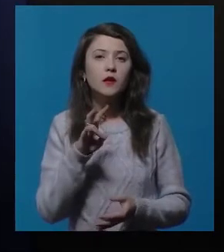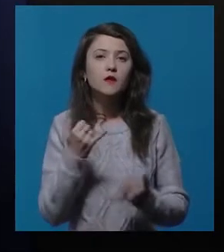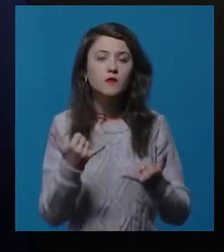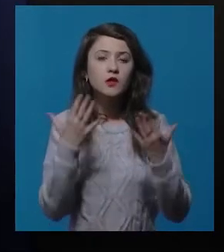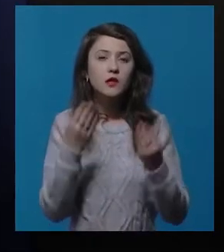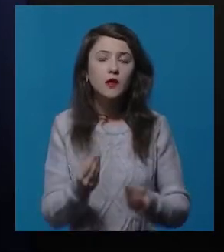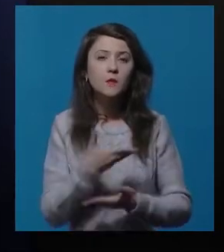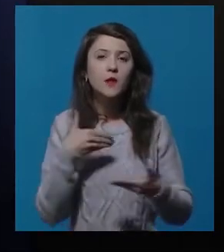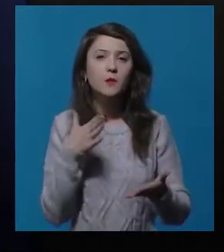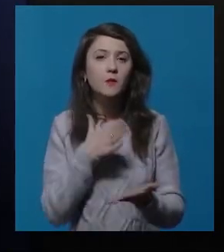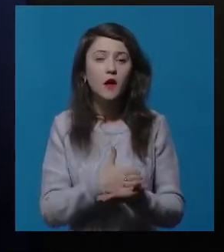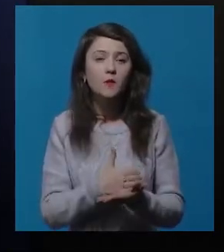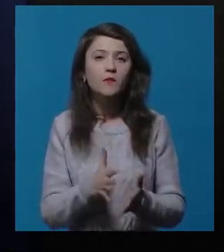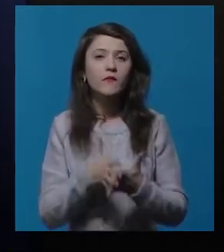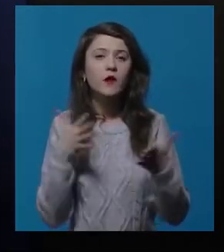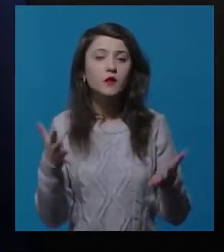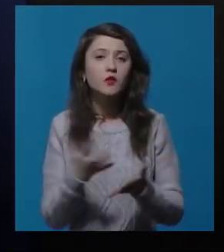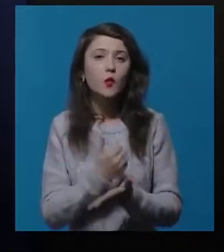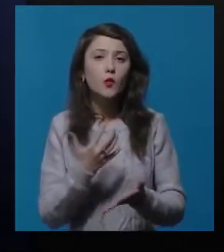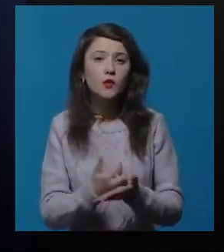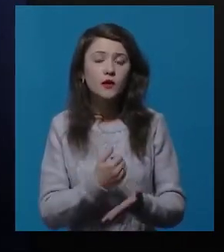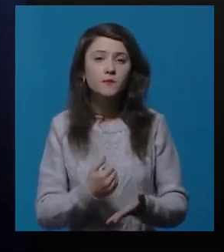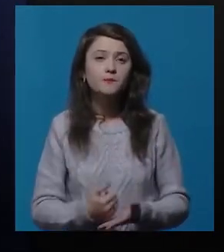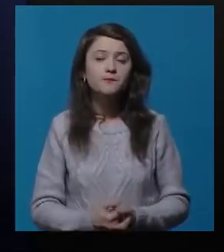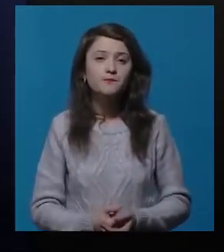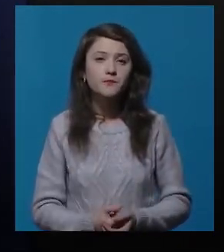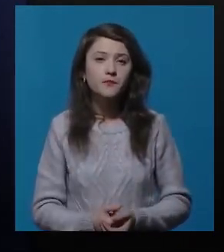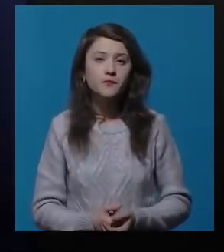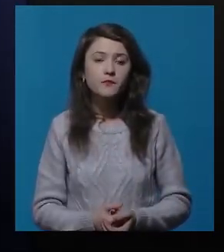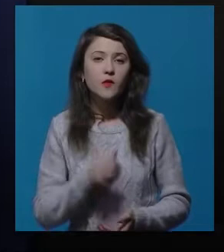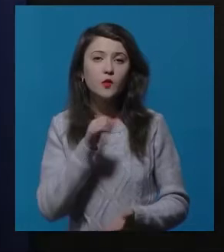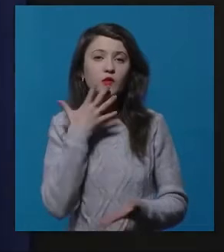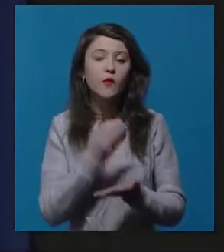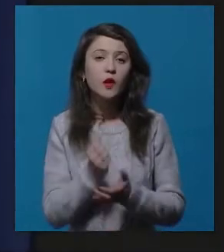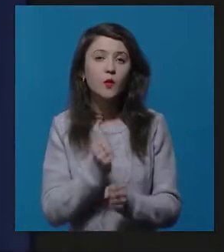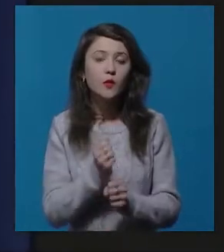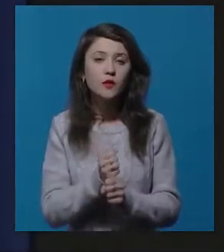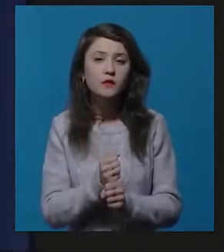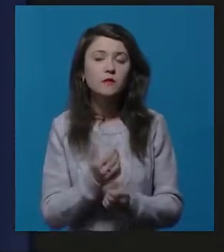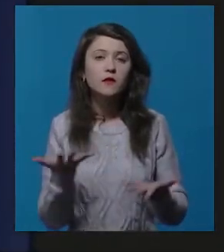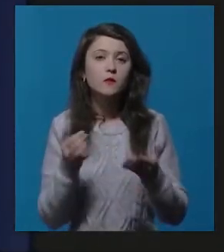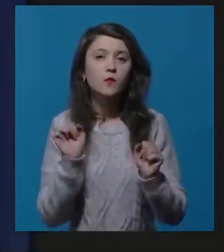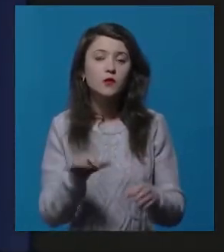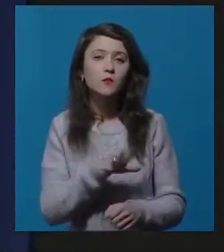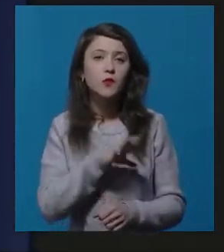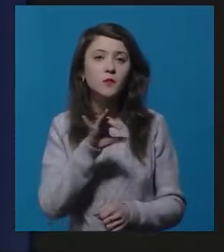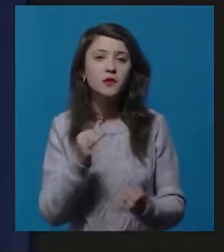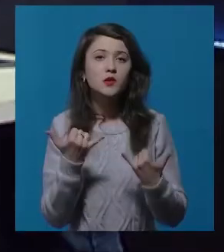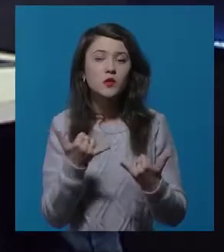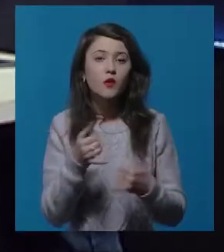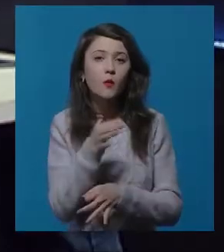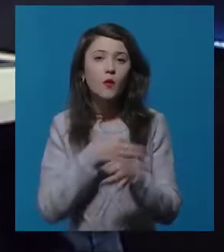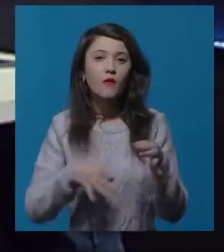ми маємо значні здобутки в своїй роботі, про які можна було б сьогодні обговорити,